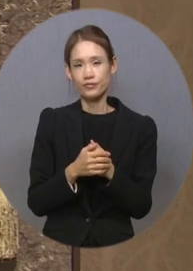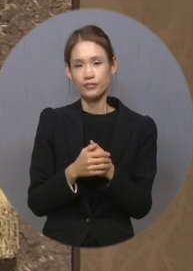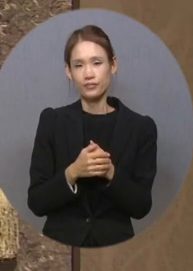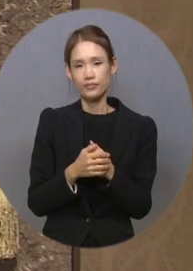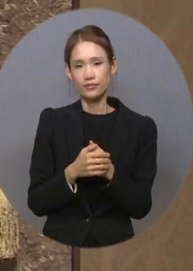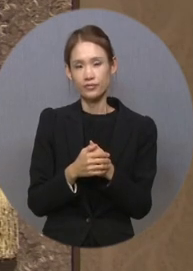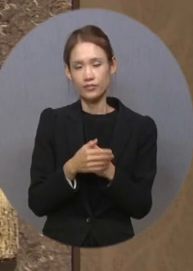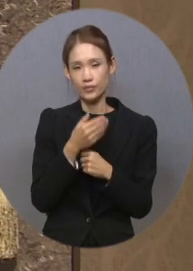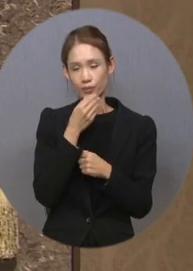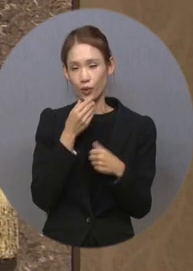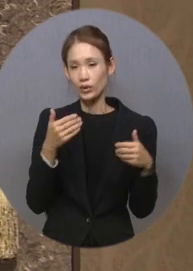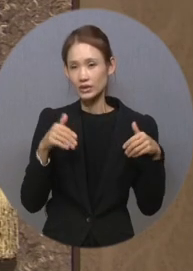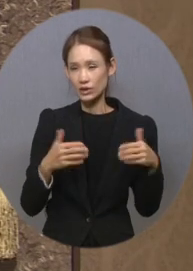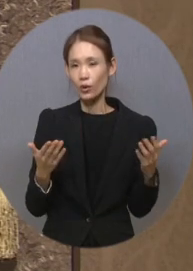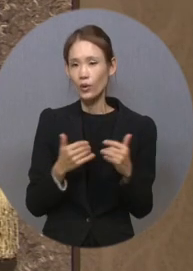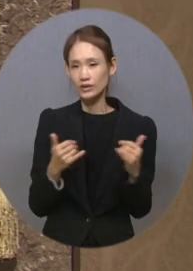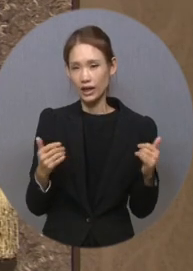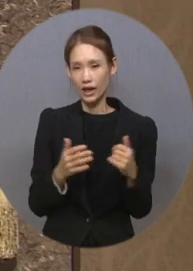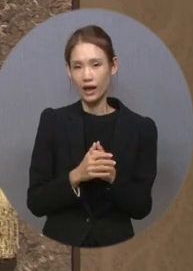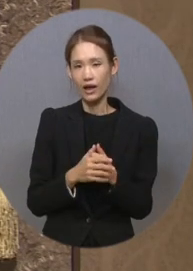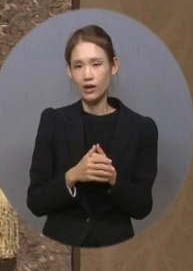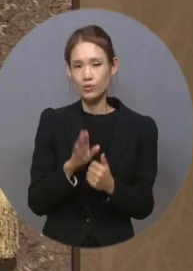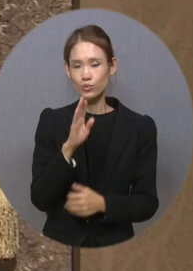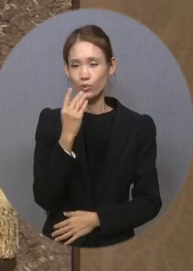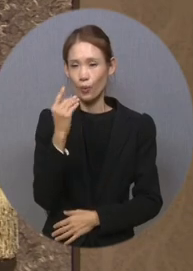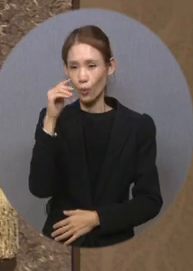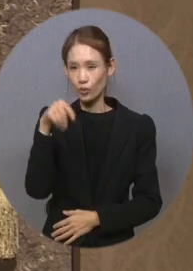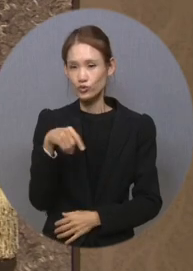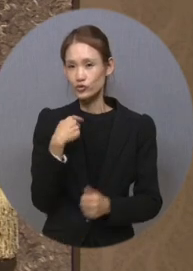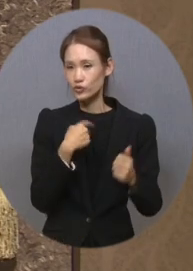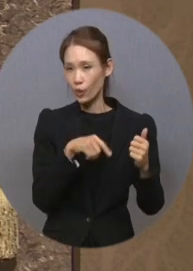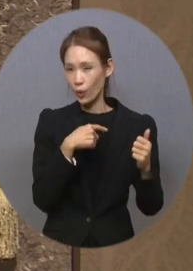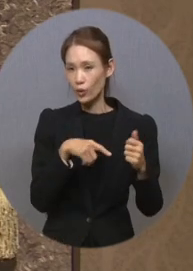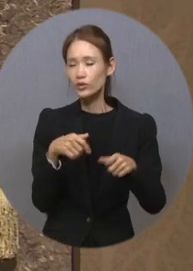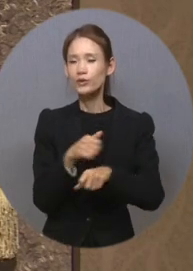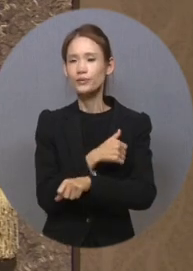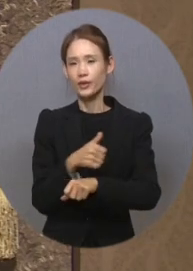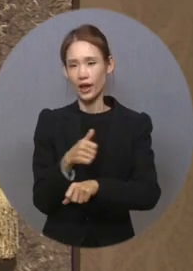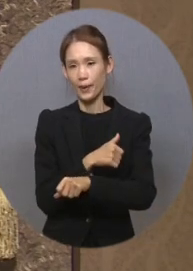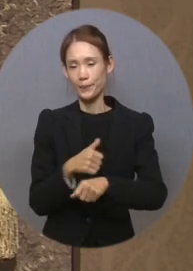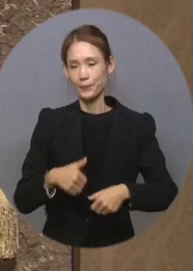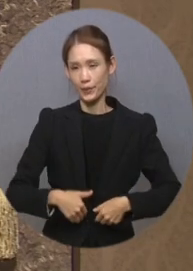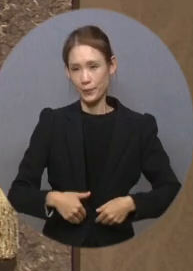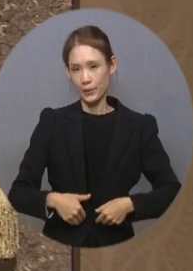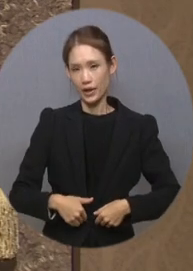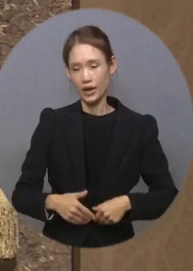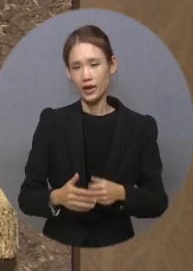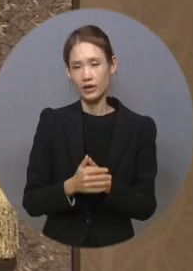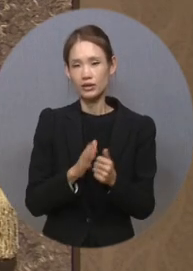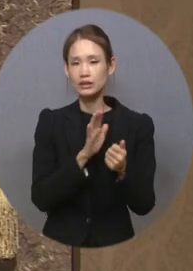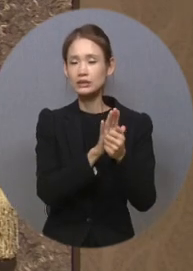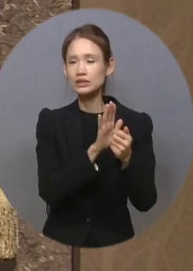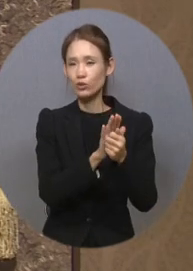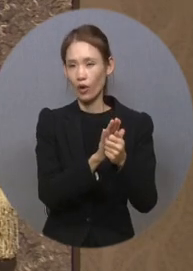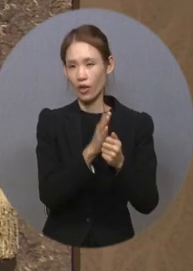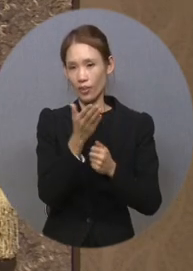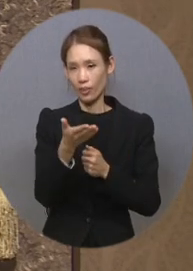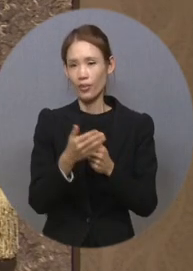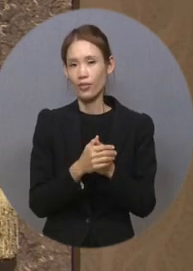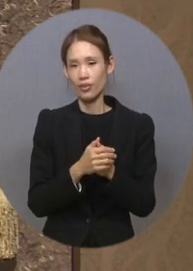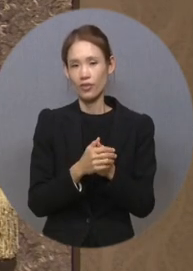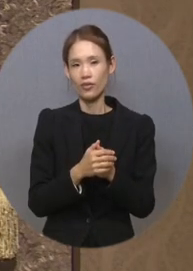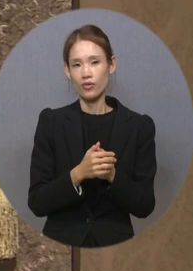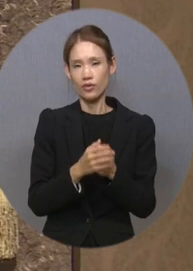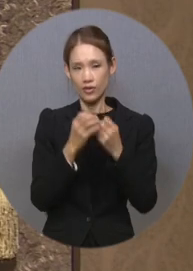그 복지 종사자들께서 보수 교육을 다녀야 됩니다. 의무적으로 이제 그거 지원하는 거, 그것도